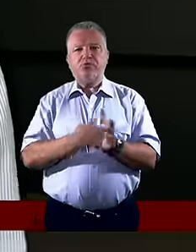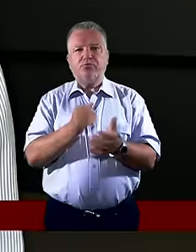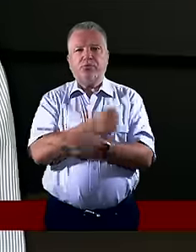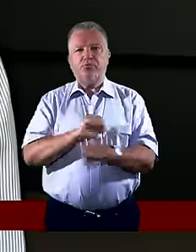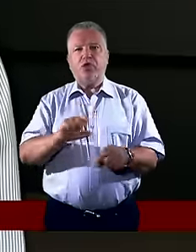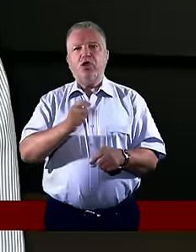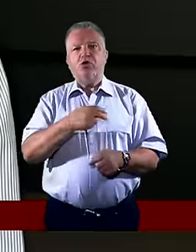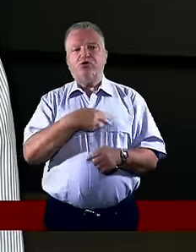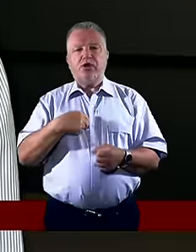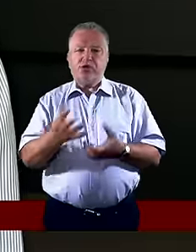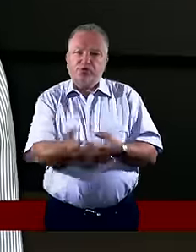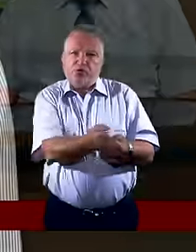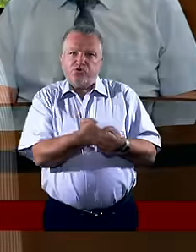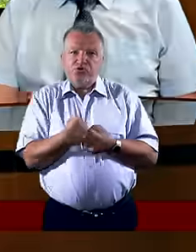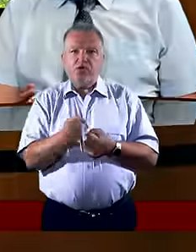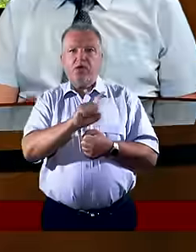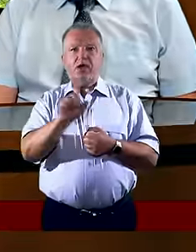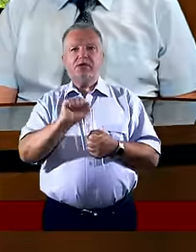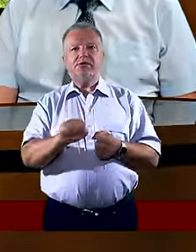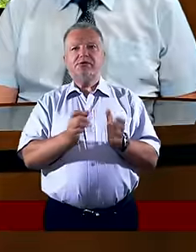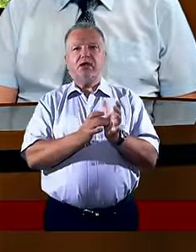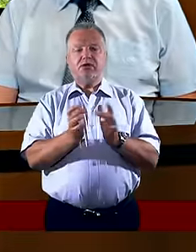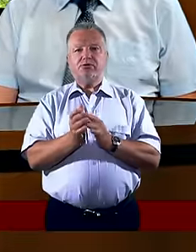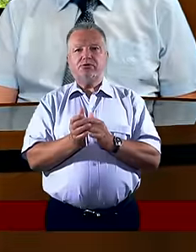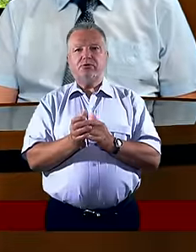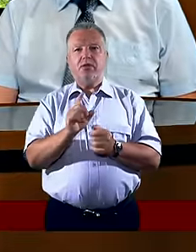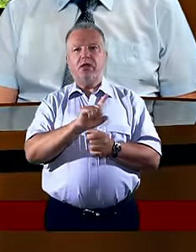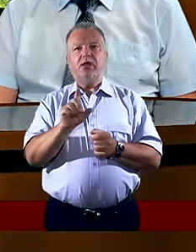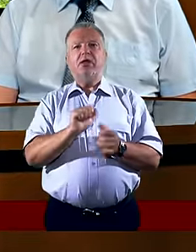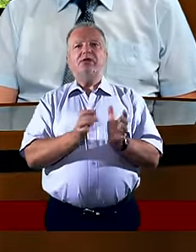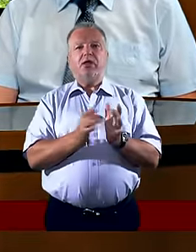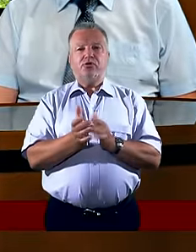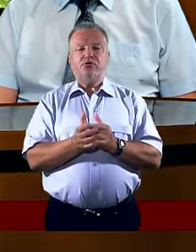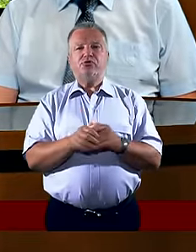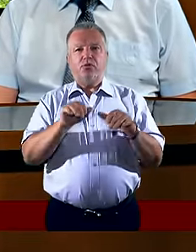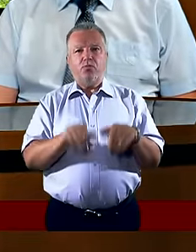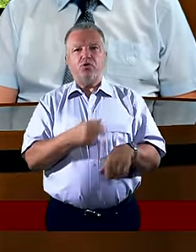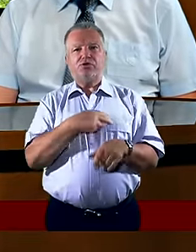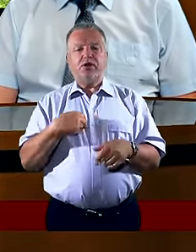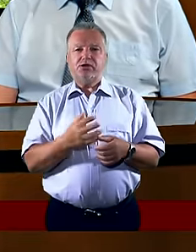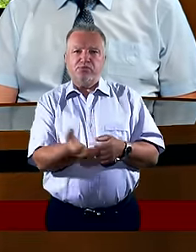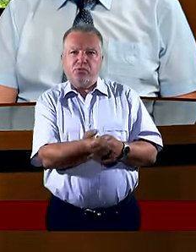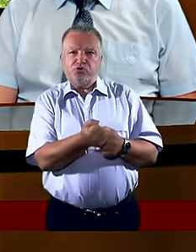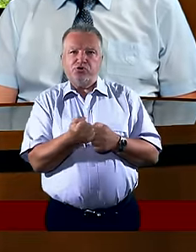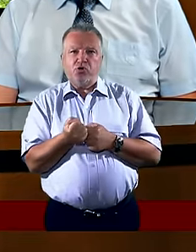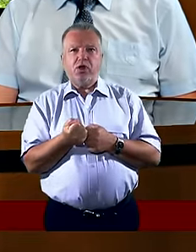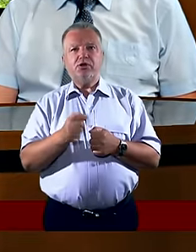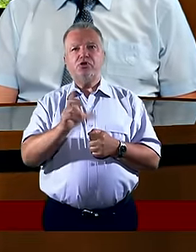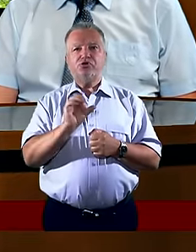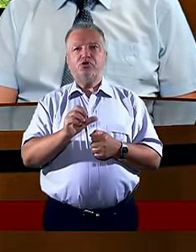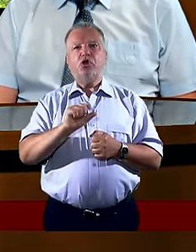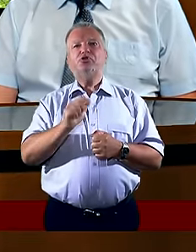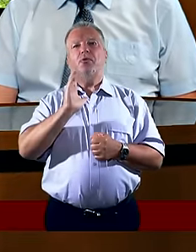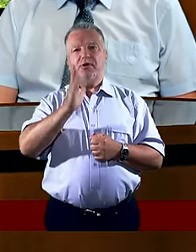nas pociąga za Jezusem? Za Jezusem może nas pociągać coś, co będziemy